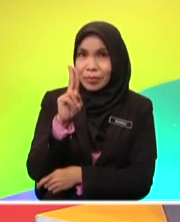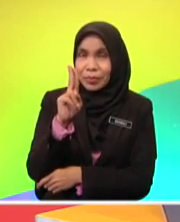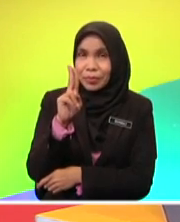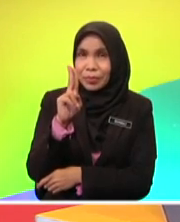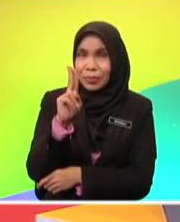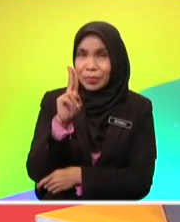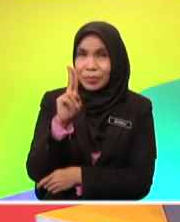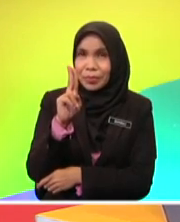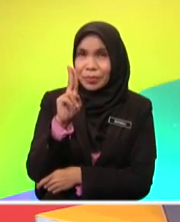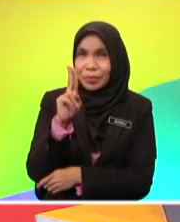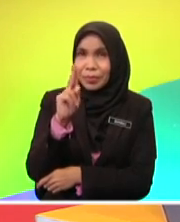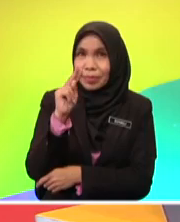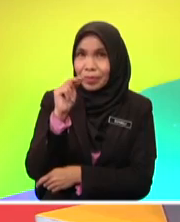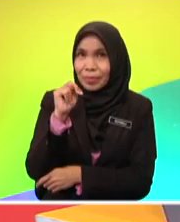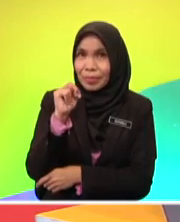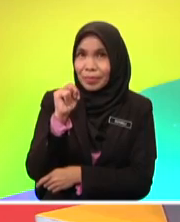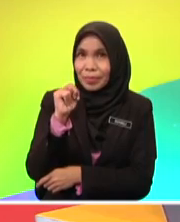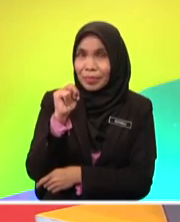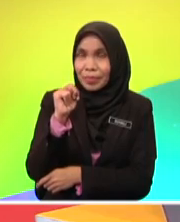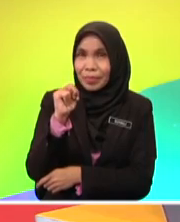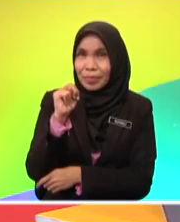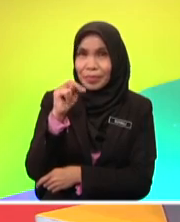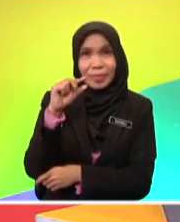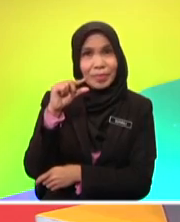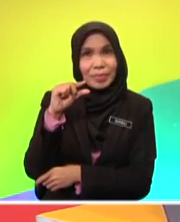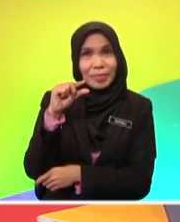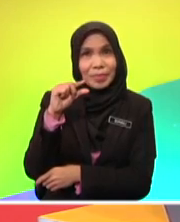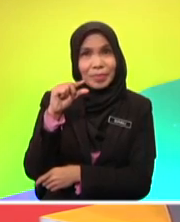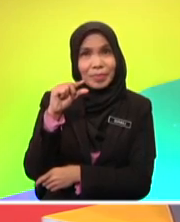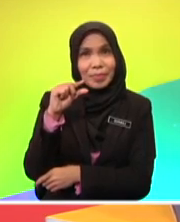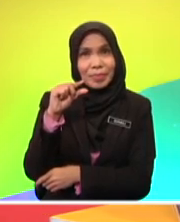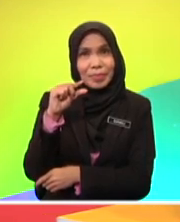U, N, N, G, G.